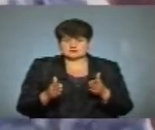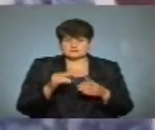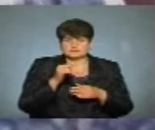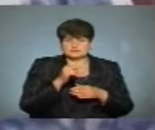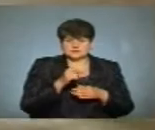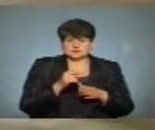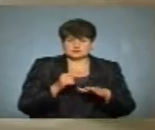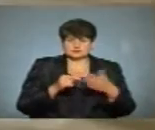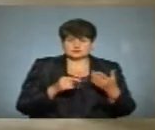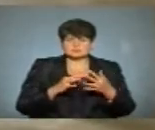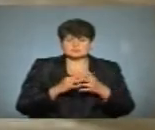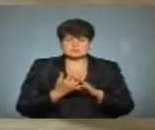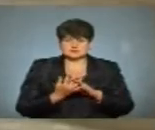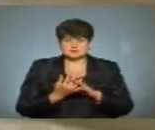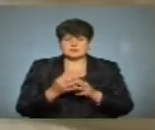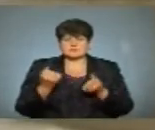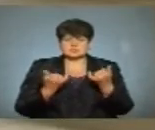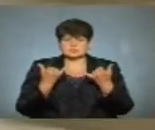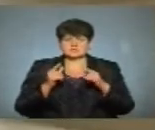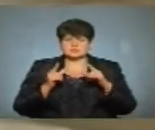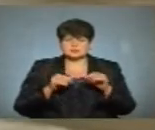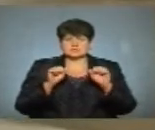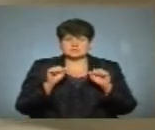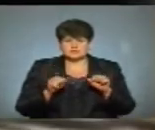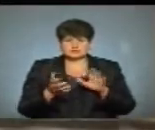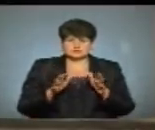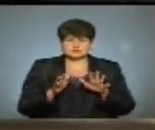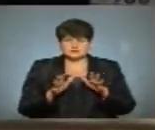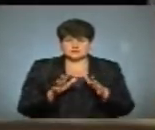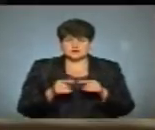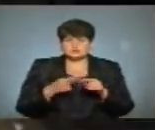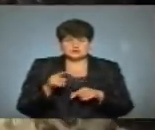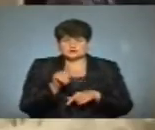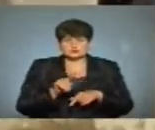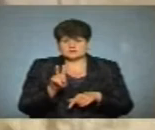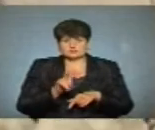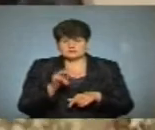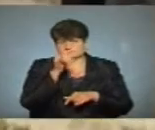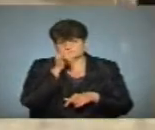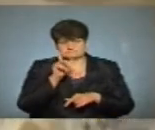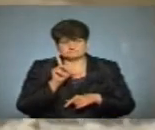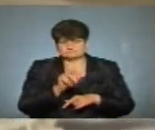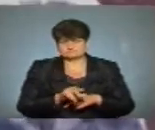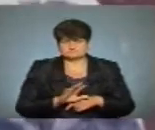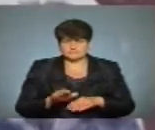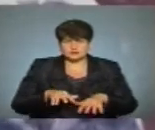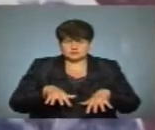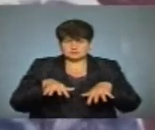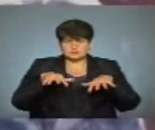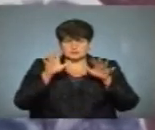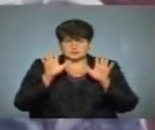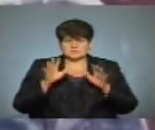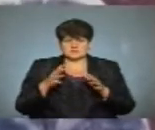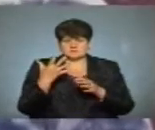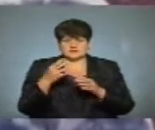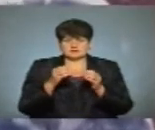тої сторони села. Ще зараз машини проїжджають, так, з горем пополам. Через годинку-дві навряд чи хтось проїде вже. Що ще підніметься